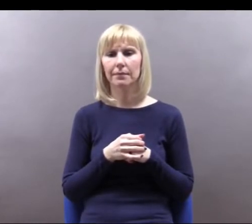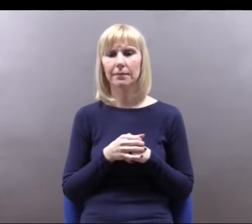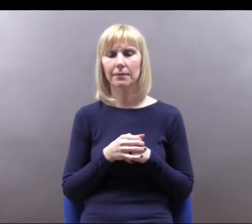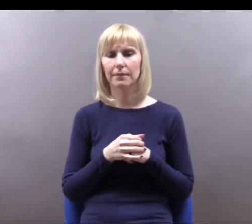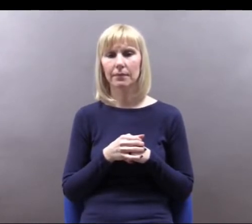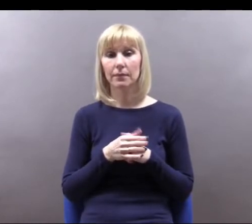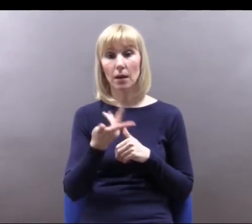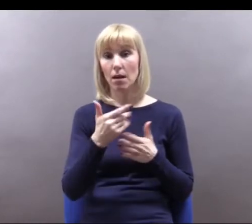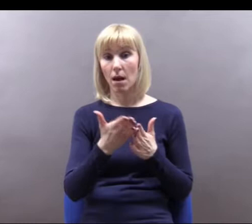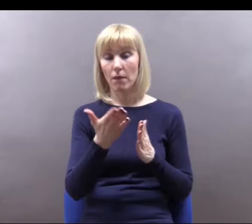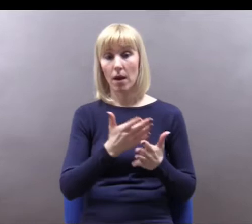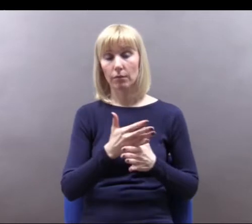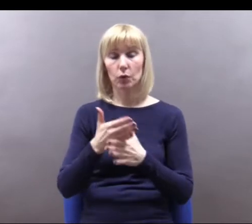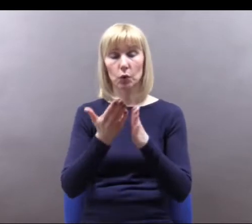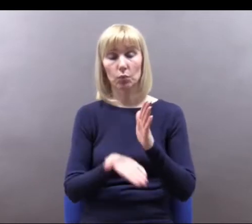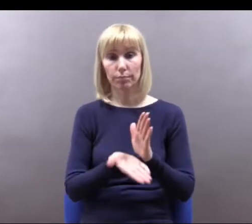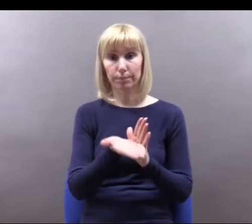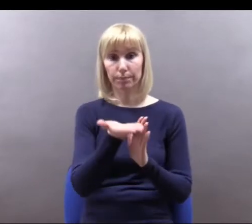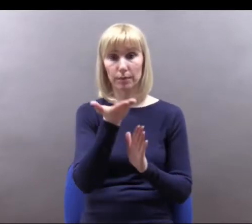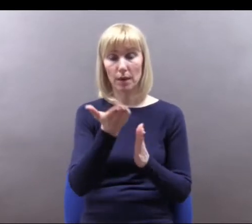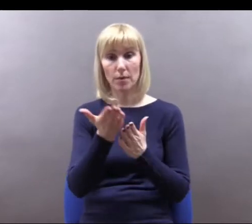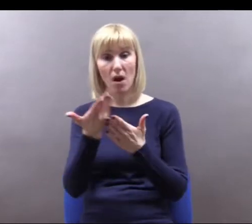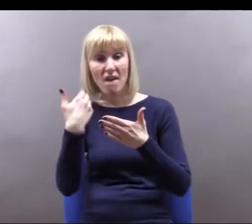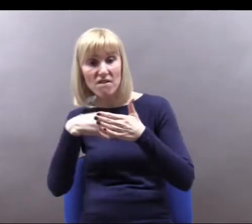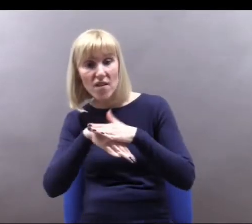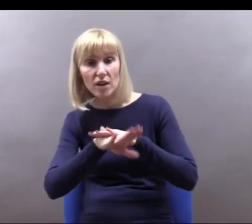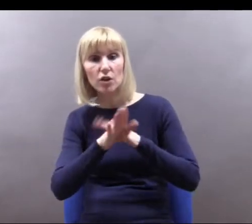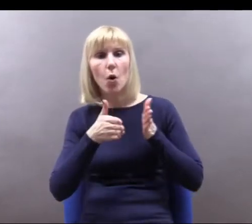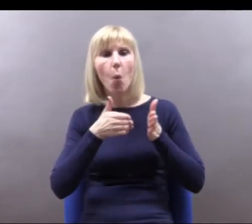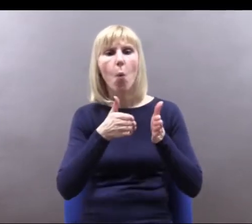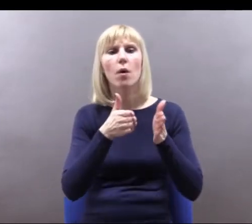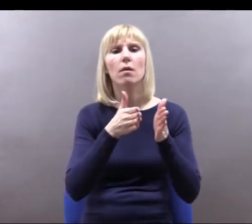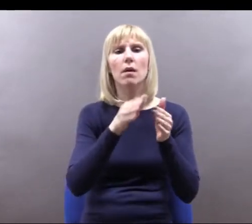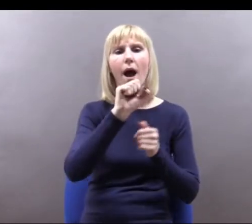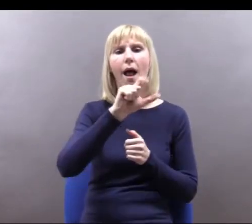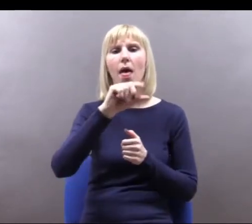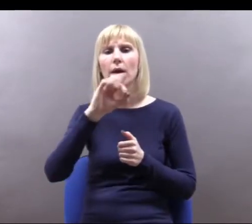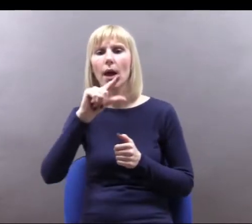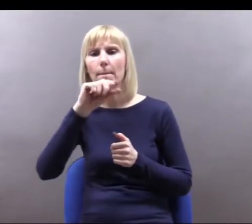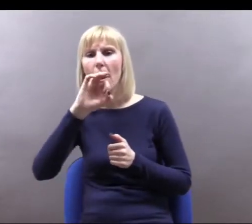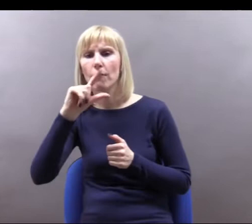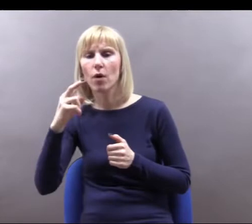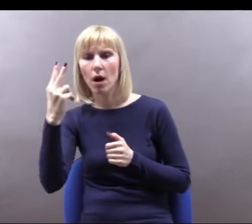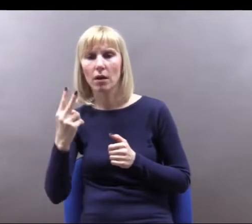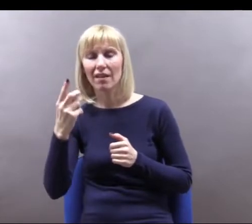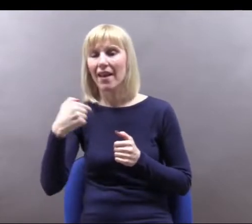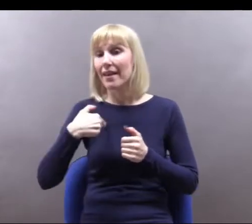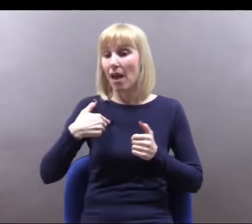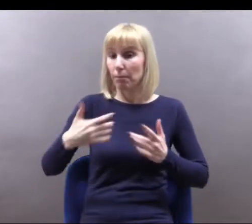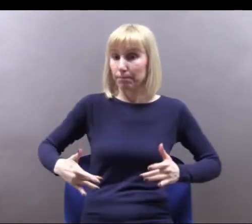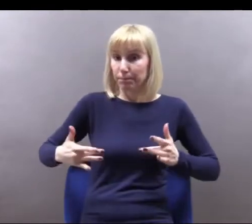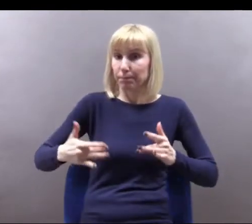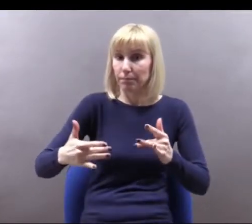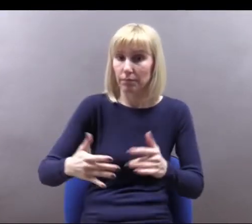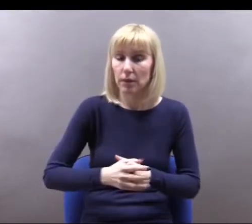wózku. Chciałbym z niej skorzystać. Tylko proszę mi powiedzieć, które wyjście, na Żoliborz czy... Wie pan co, widzę na